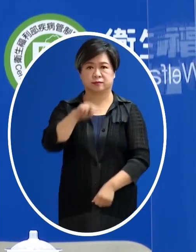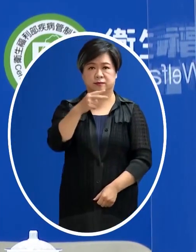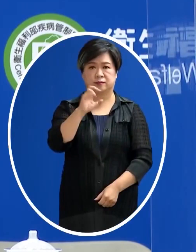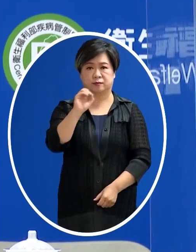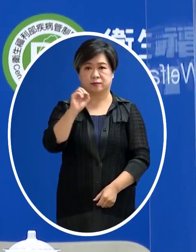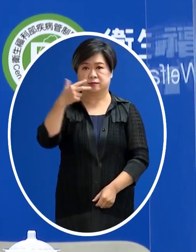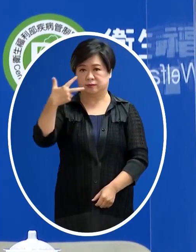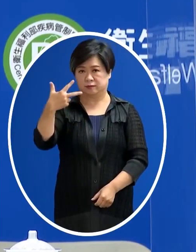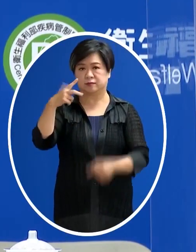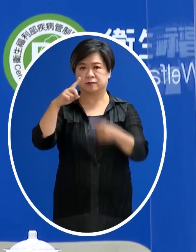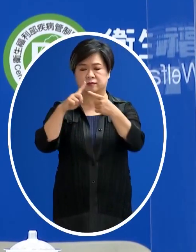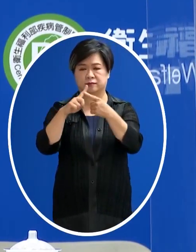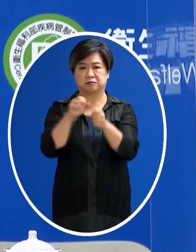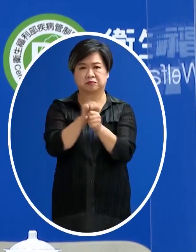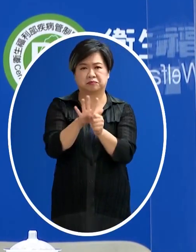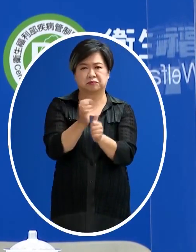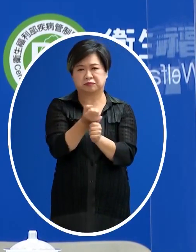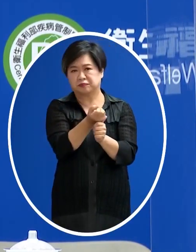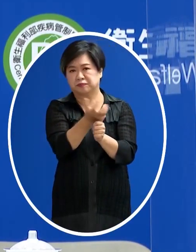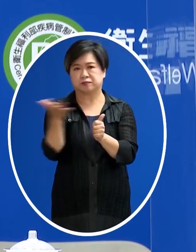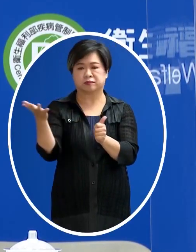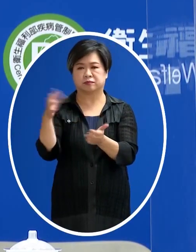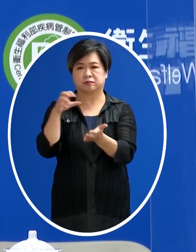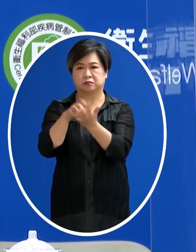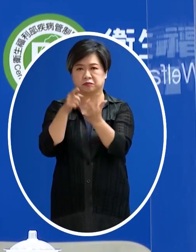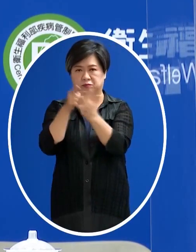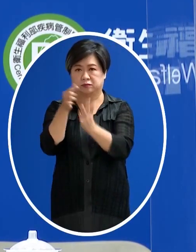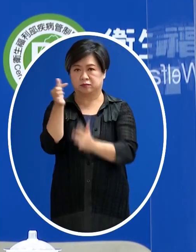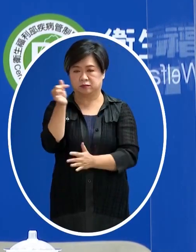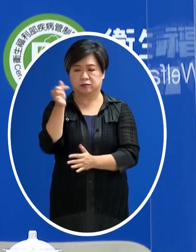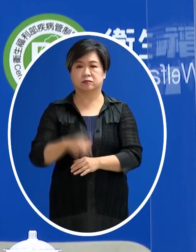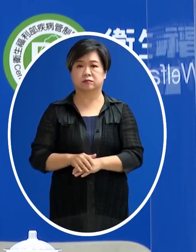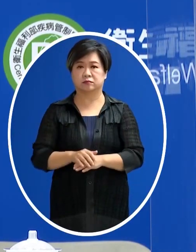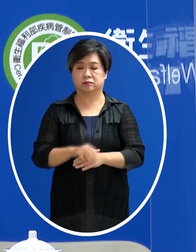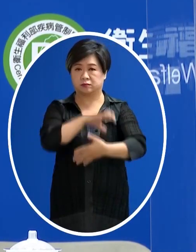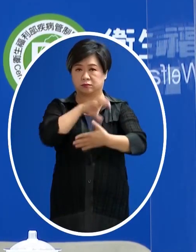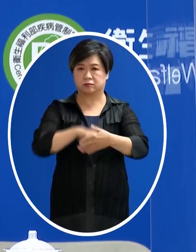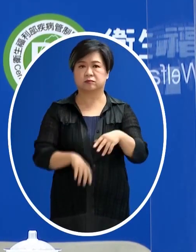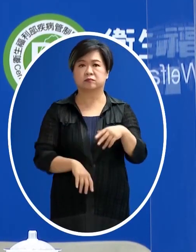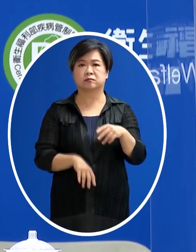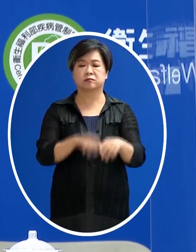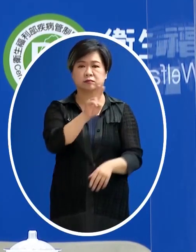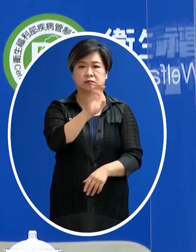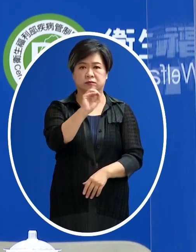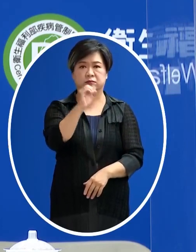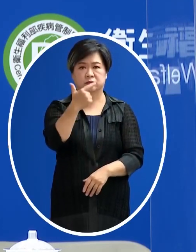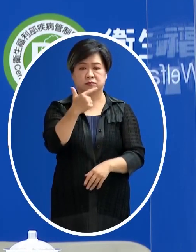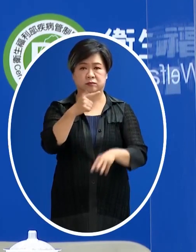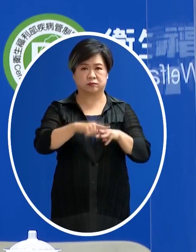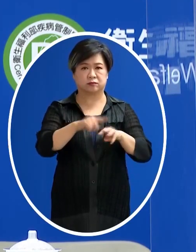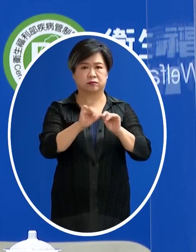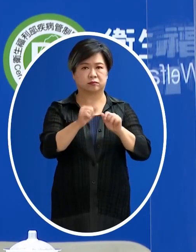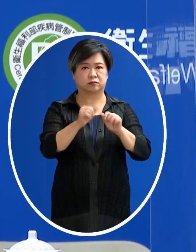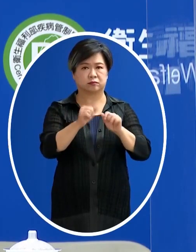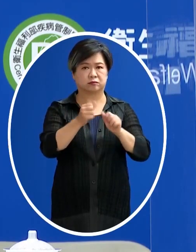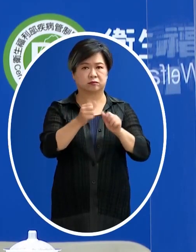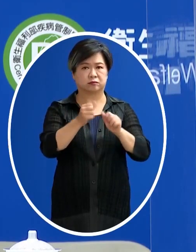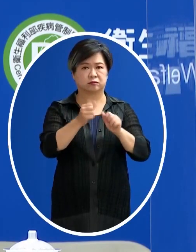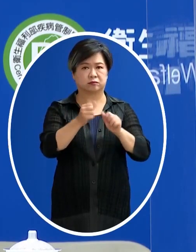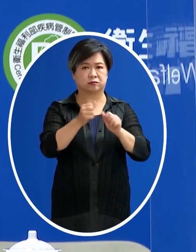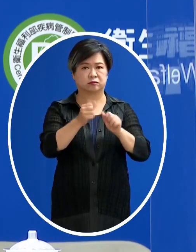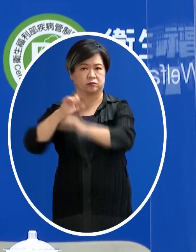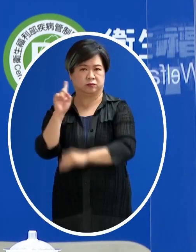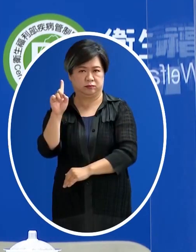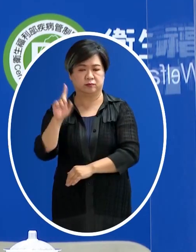例，好 ，COVID-19 哈确诊的个案206例是本土，一例境外移入。